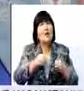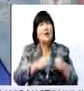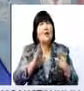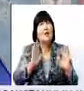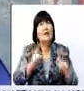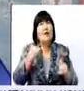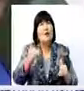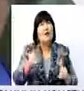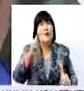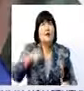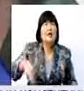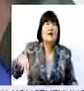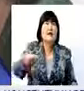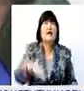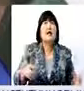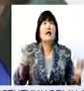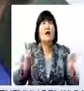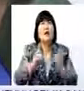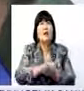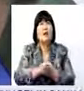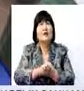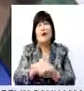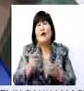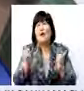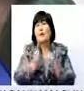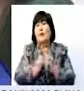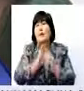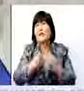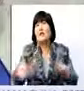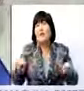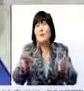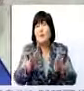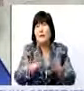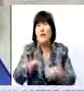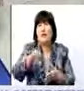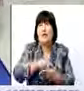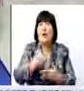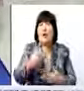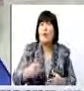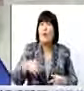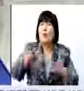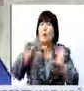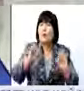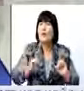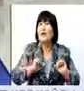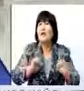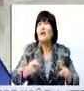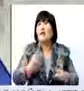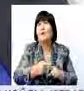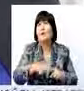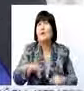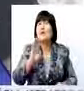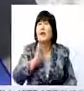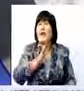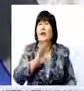емес, ол елмен елді елдестіруші, араздықты бітістіруші, дәнекерлеуші, ол іскер қаһарман. Сондықтан